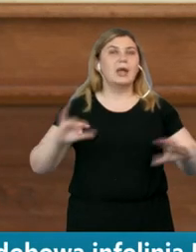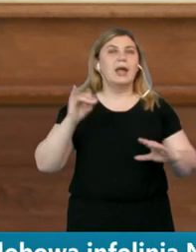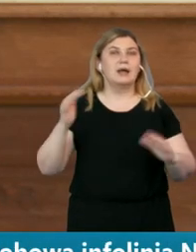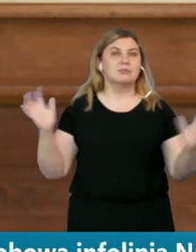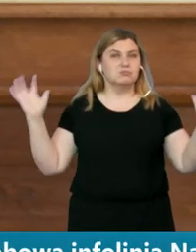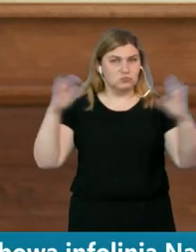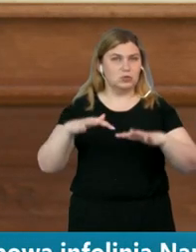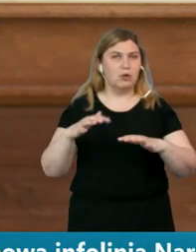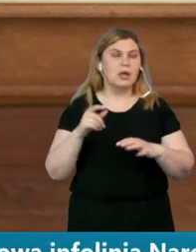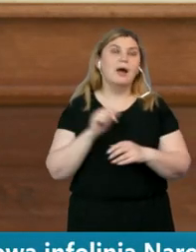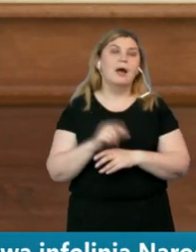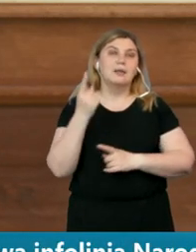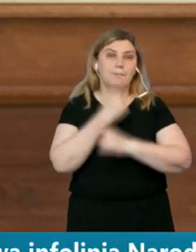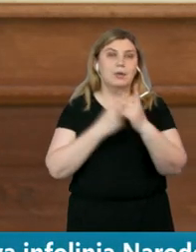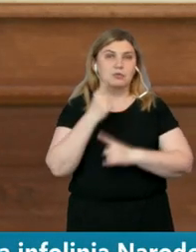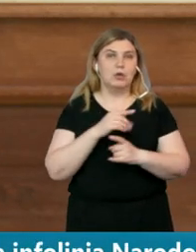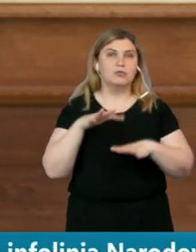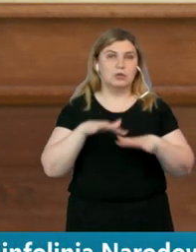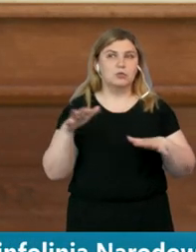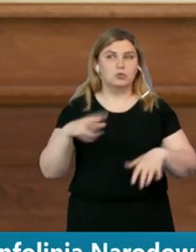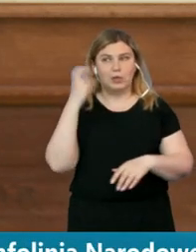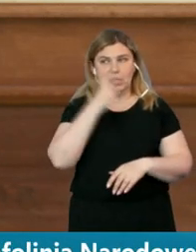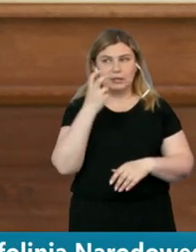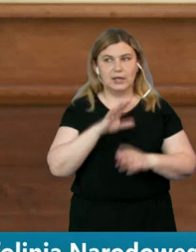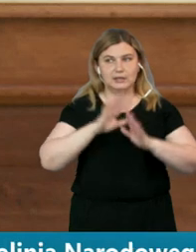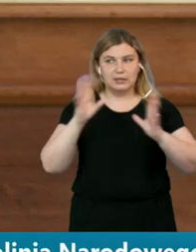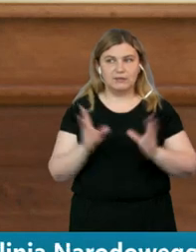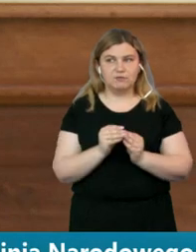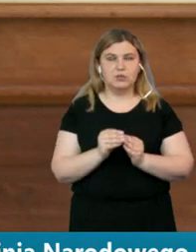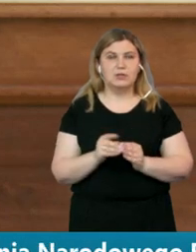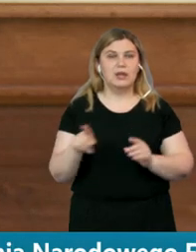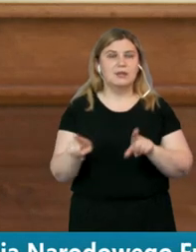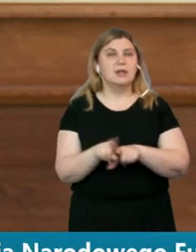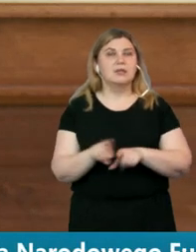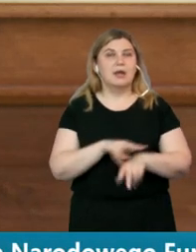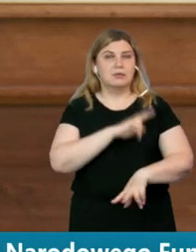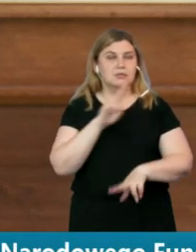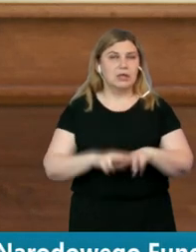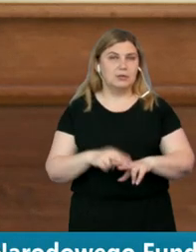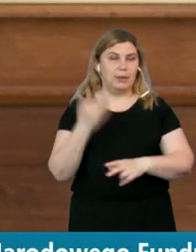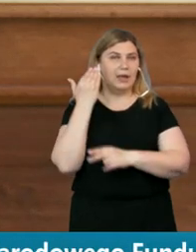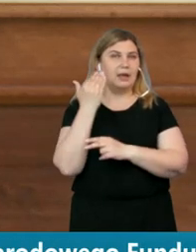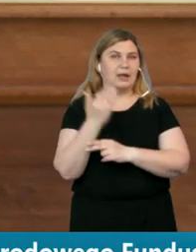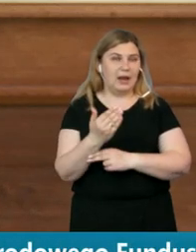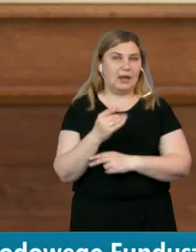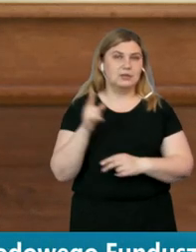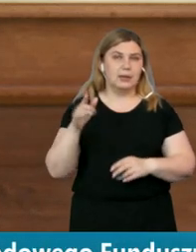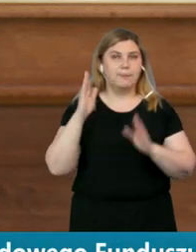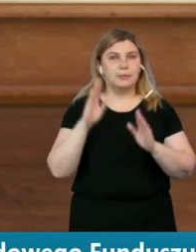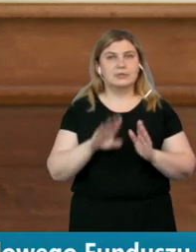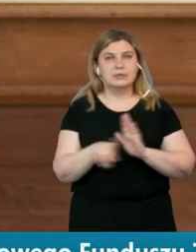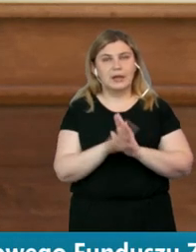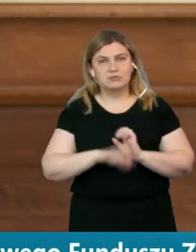ale myślę, że sporo atrakcji dla wszystkich właśnie w tym samym terminie co regaty. Sceny dla dzieci,